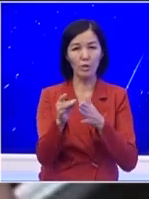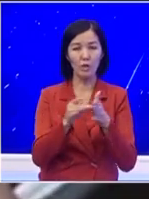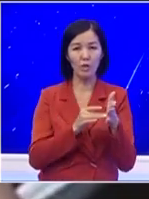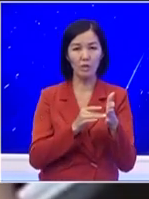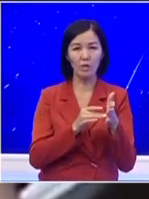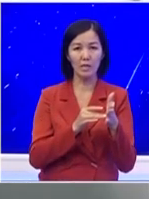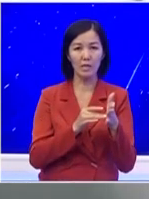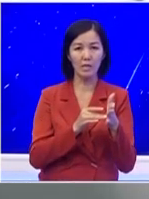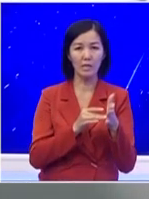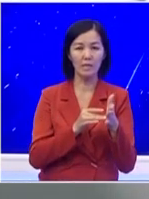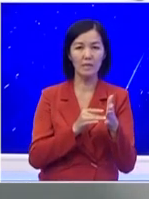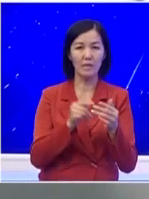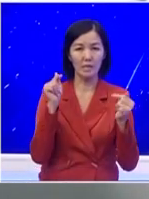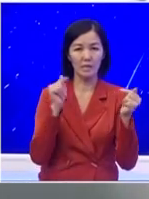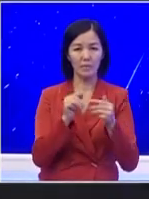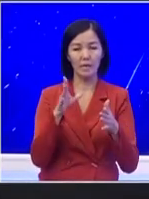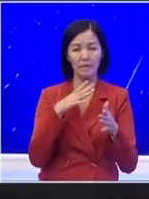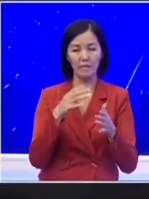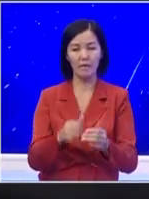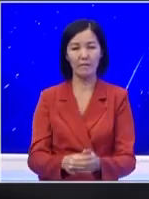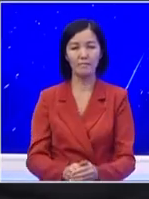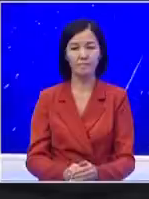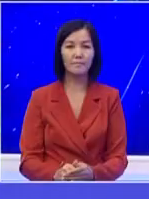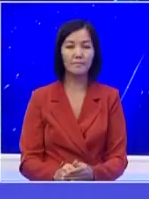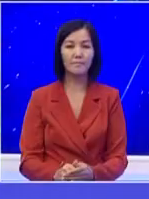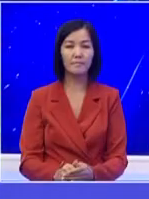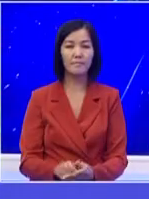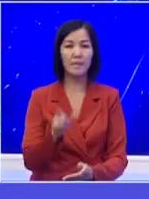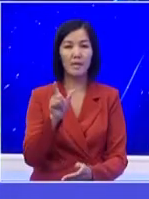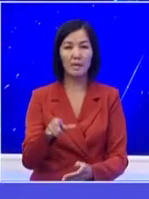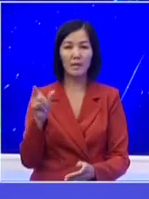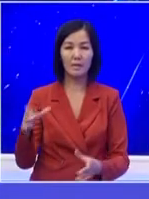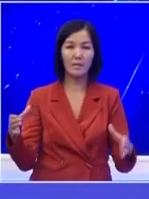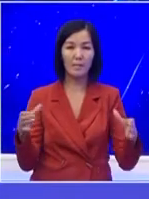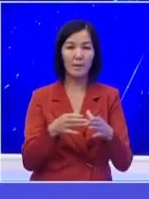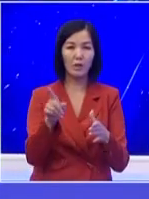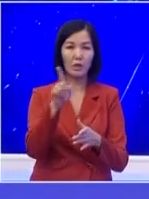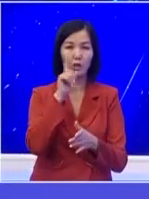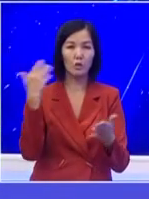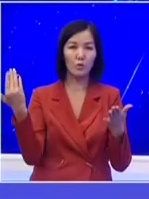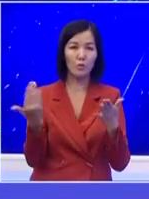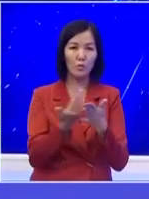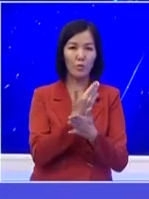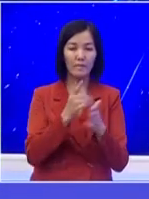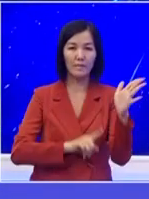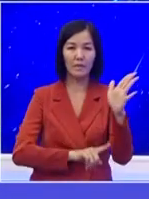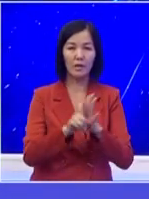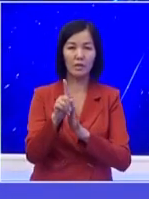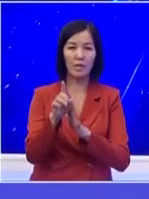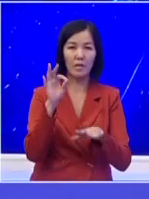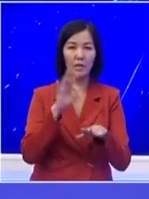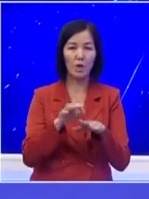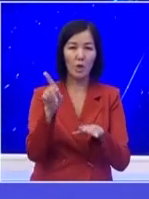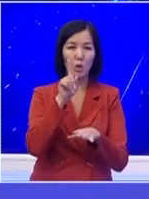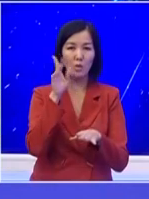решила ретироваться и даже оказала сопротивление. Бойцы Жасыл-Ильель в новой ипостаси. С начала пандемии юноши и